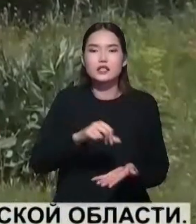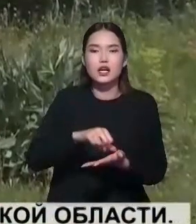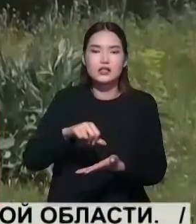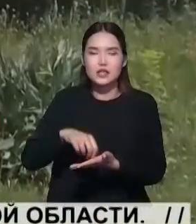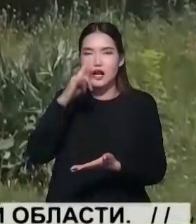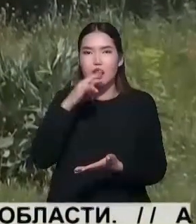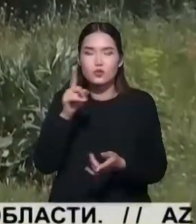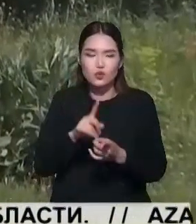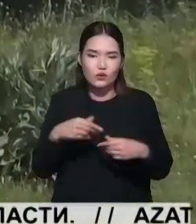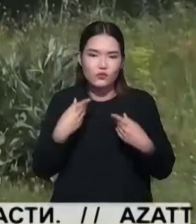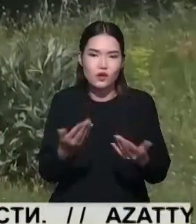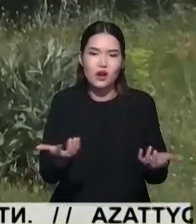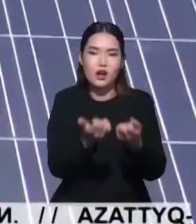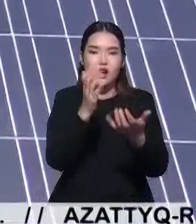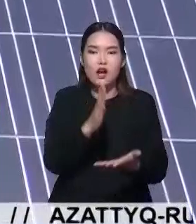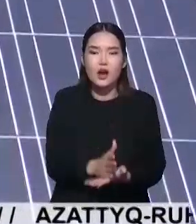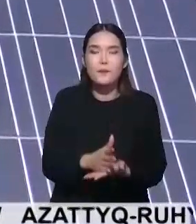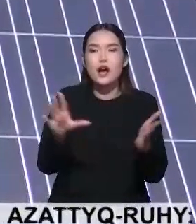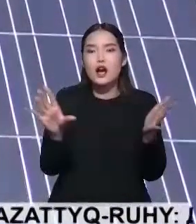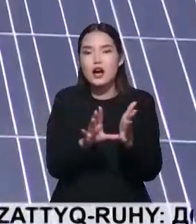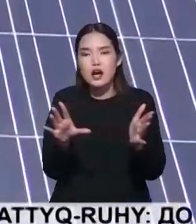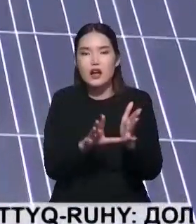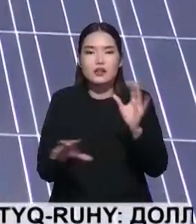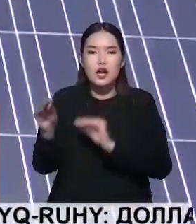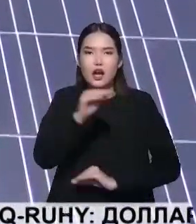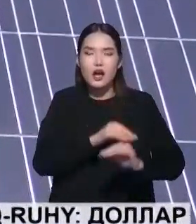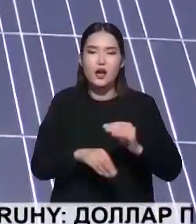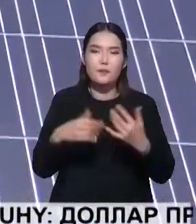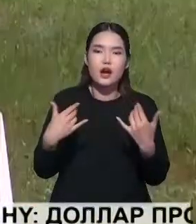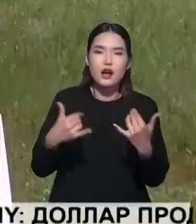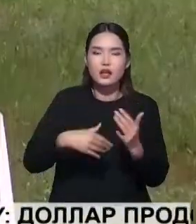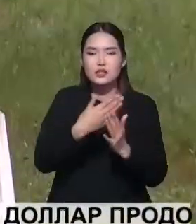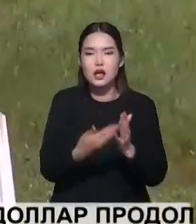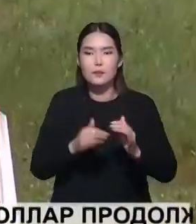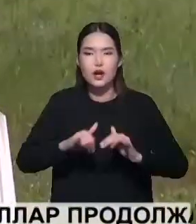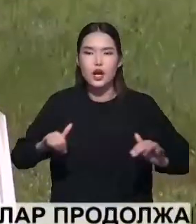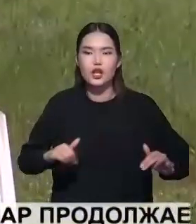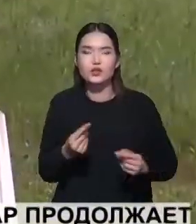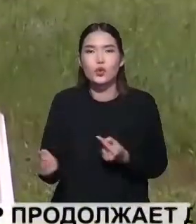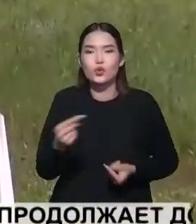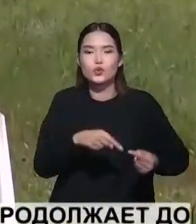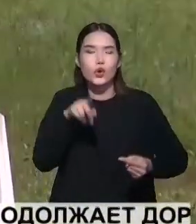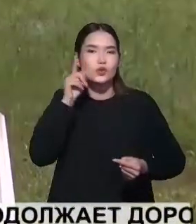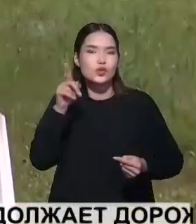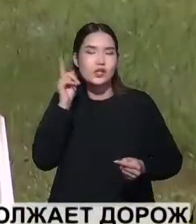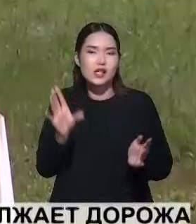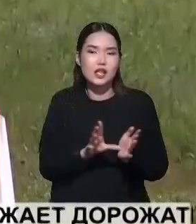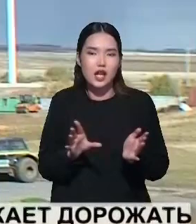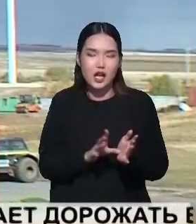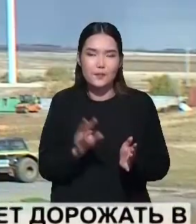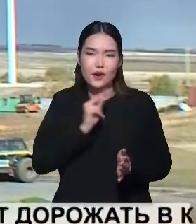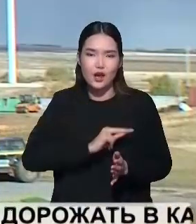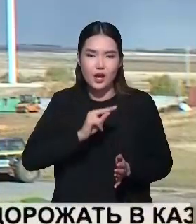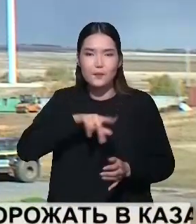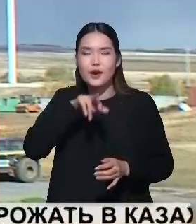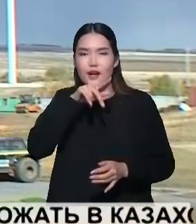условиях глобального энергетического перехода все большую актуальность обретает расширение сотрудничества в сфере зеленой энергетики. Так, корейская